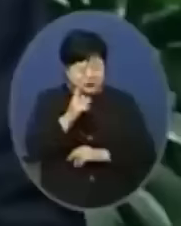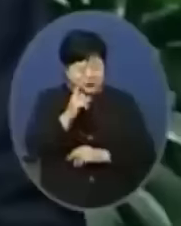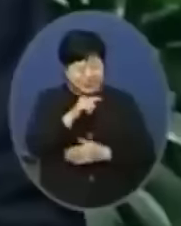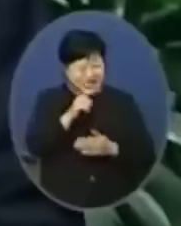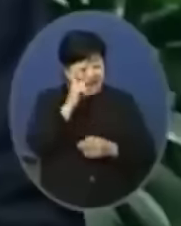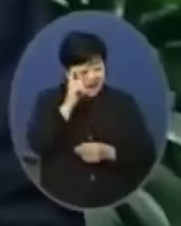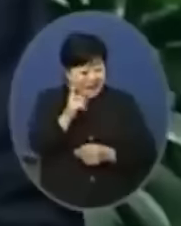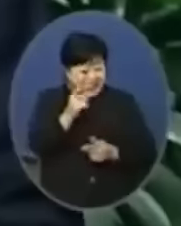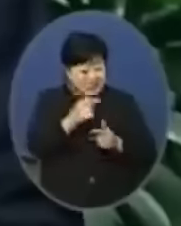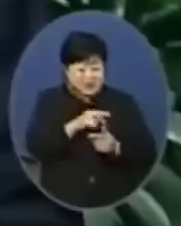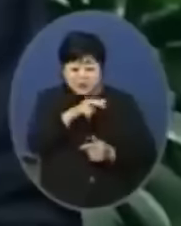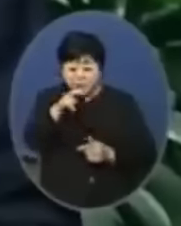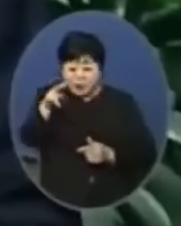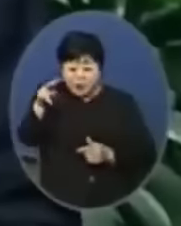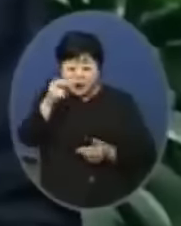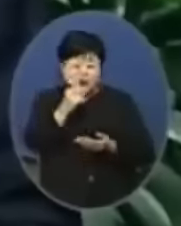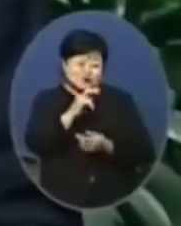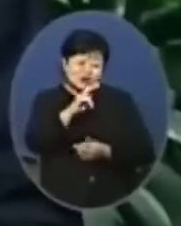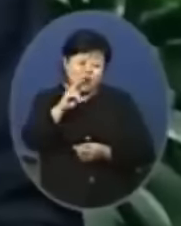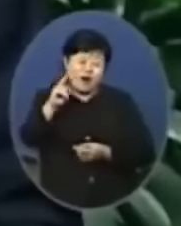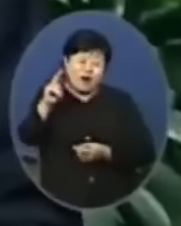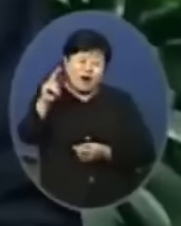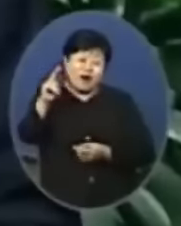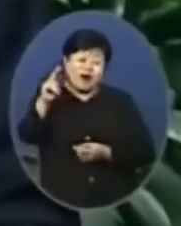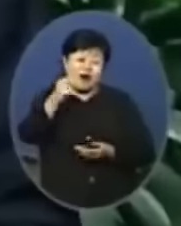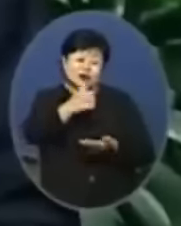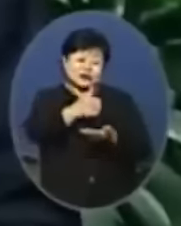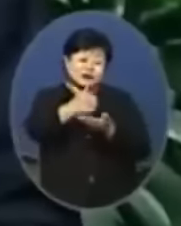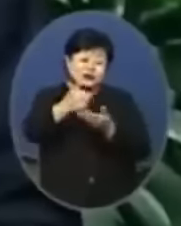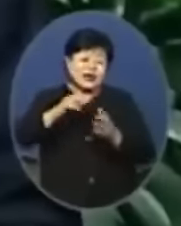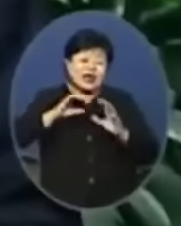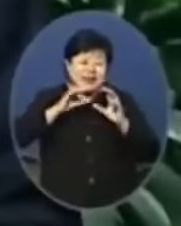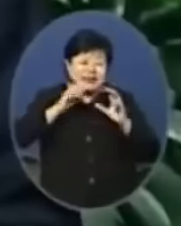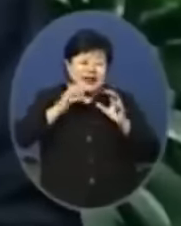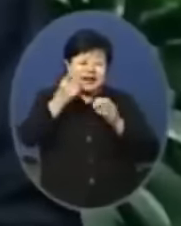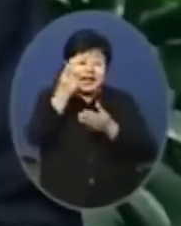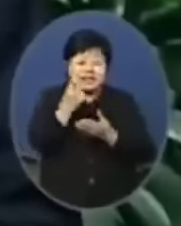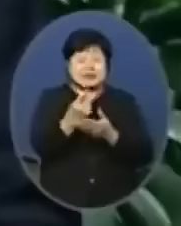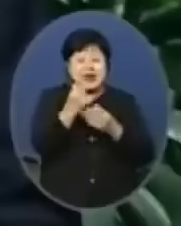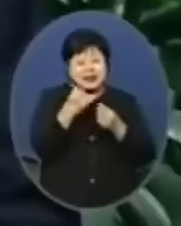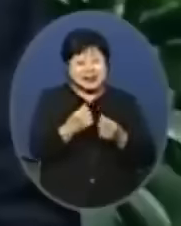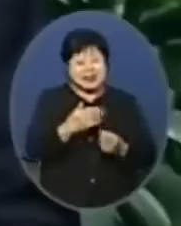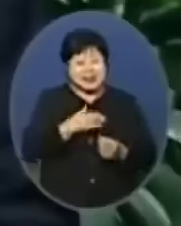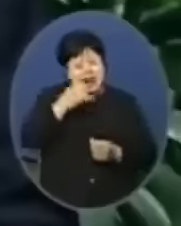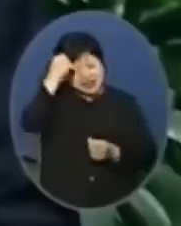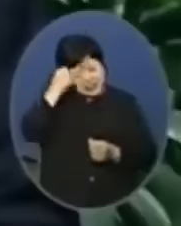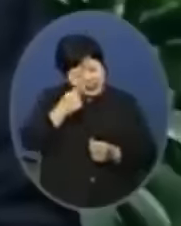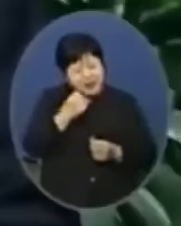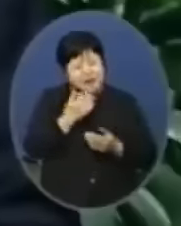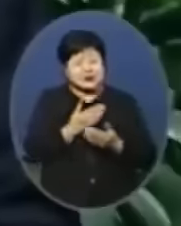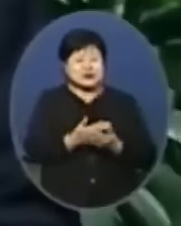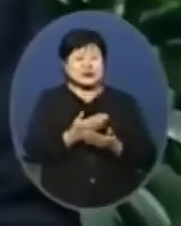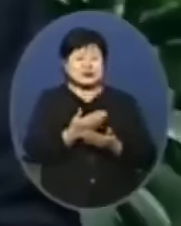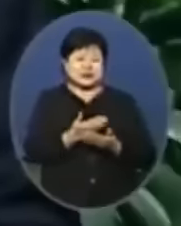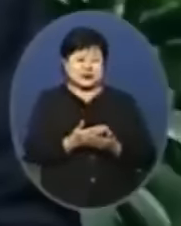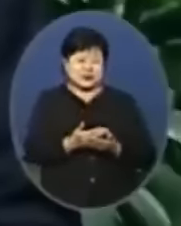예수님을 찾아보고 주여 주님의 나라에 임하시거든 나를 기억하여